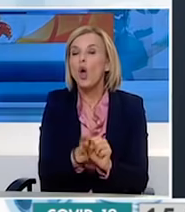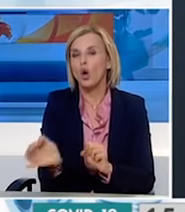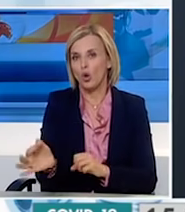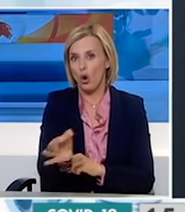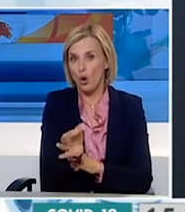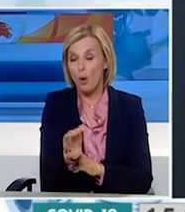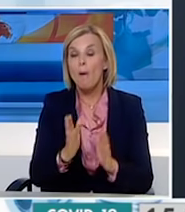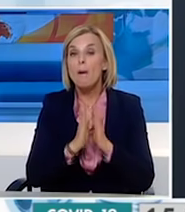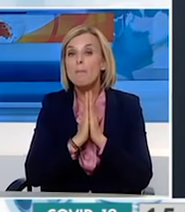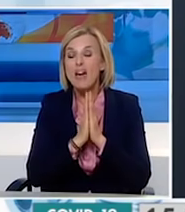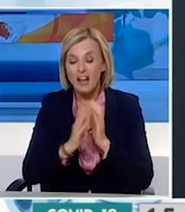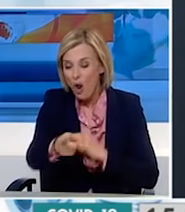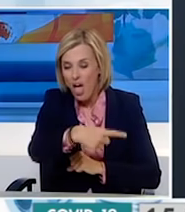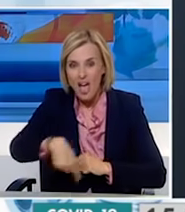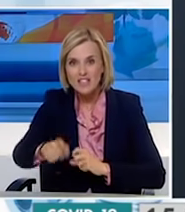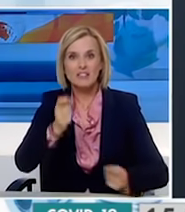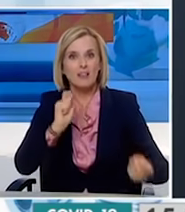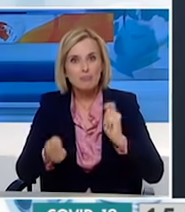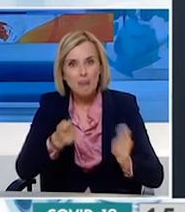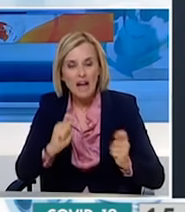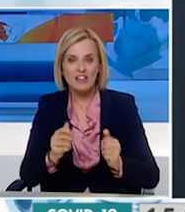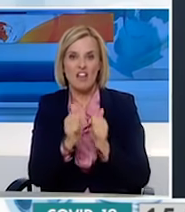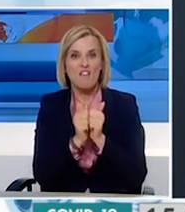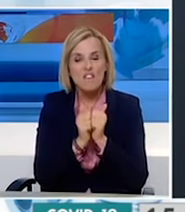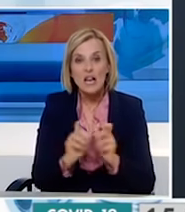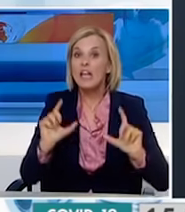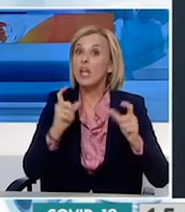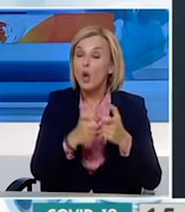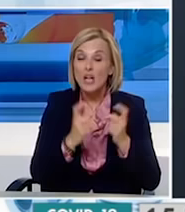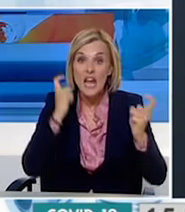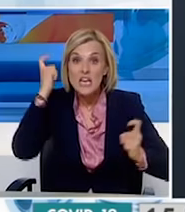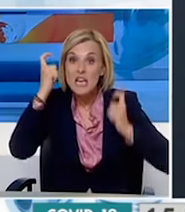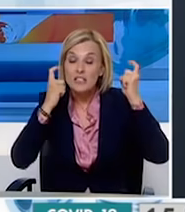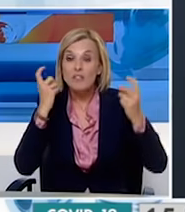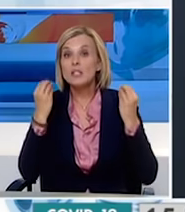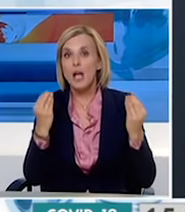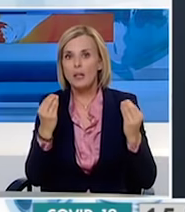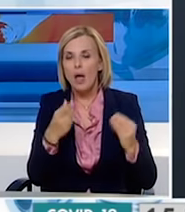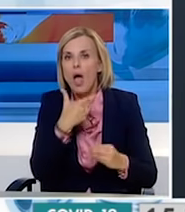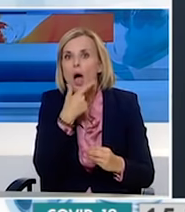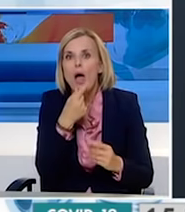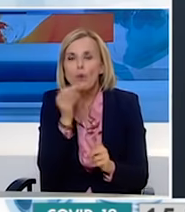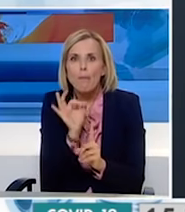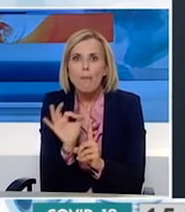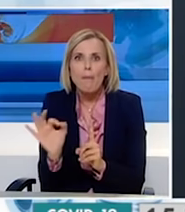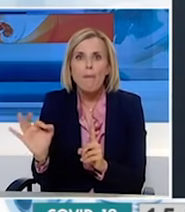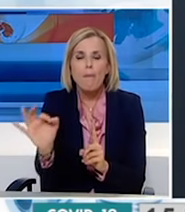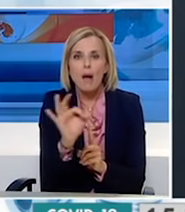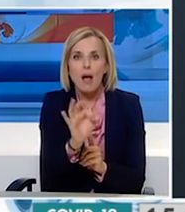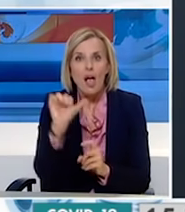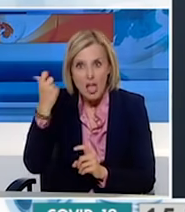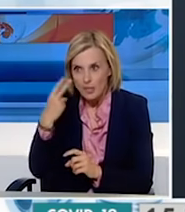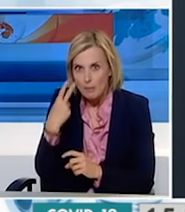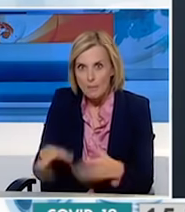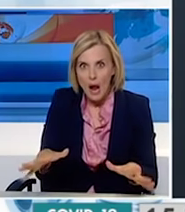σε κίνδυνο τη δική τους ζωή, τη ζωή των φίλων τους, τη ζωή της οικογένειάς τους. Το πόσο μεταδοτικός είναι ο ιός, το είδατε ακόμα και